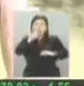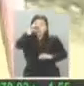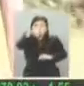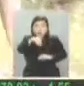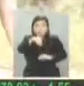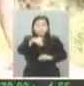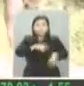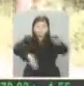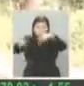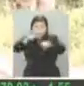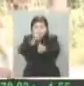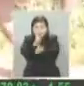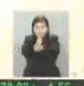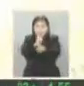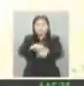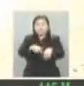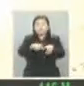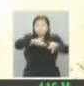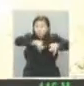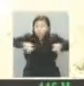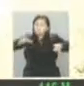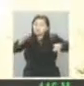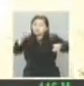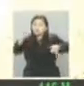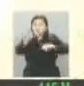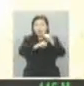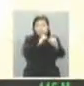ชือกอายุตั้งแต่35ถึง69ปี